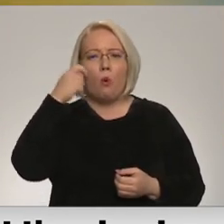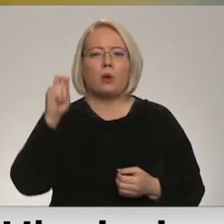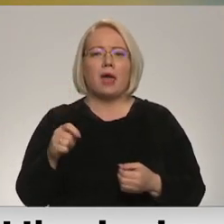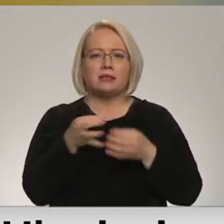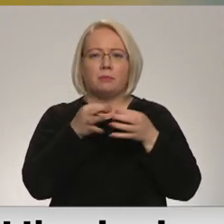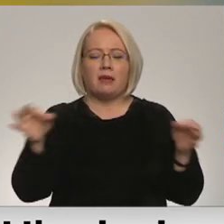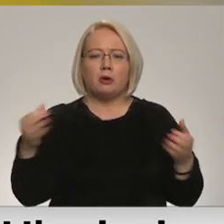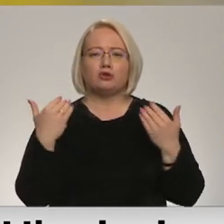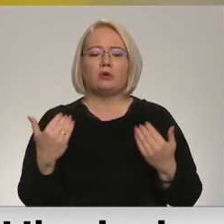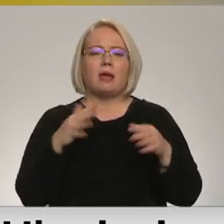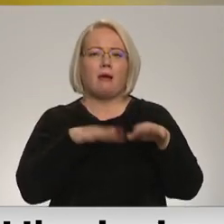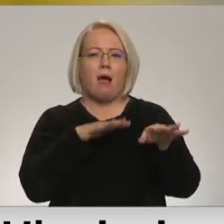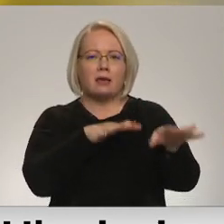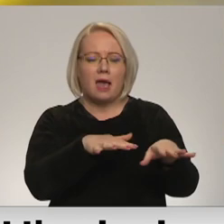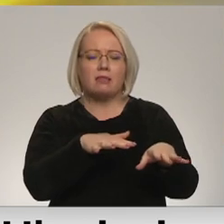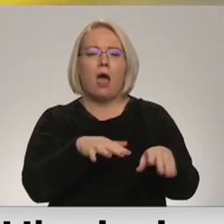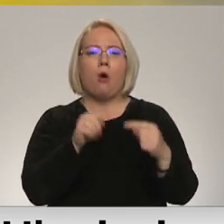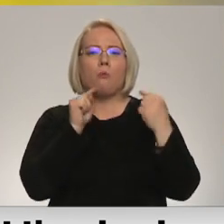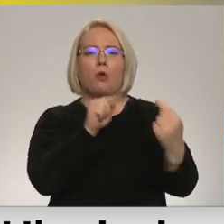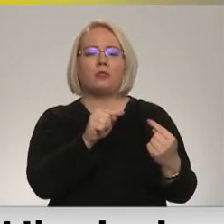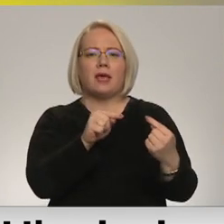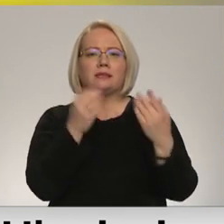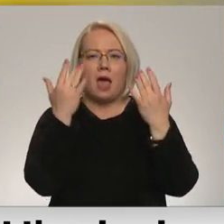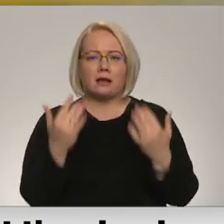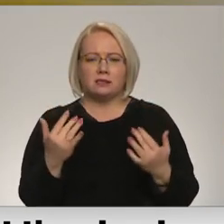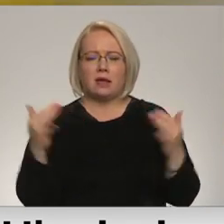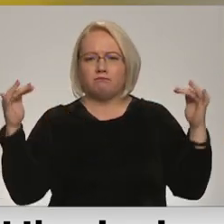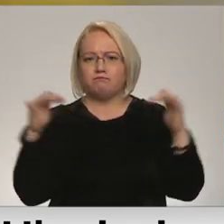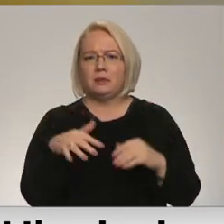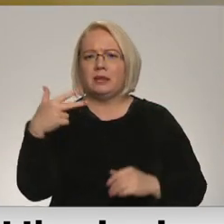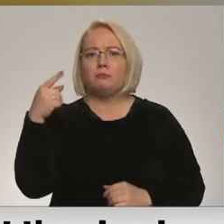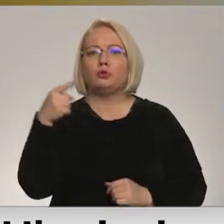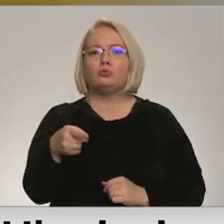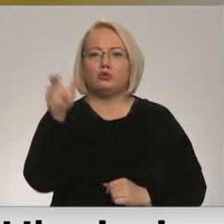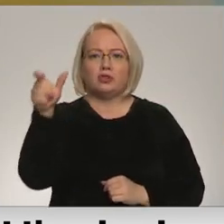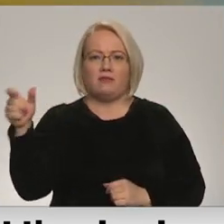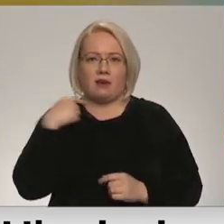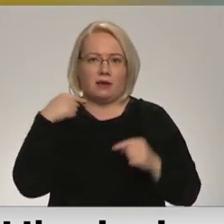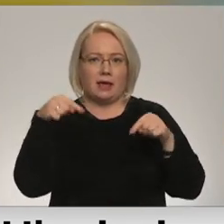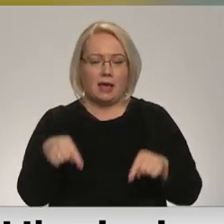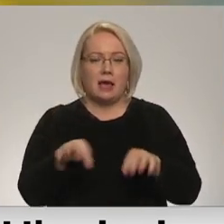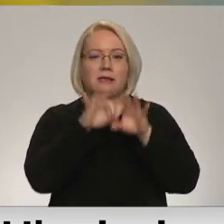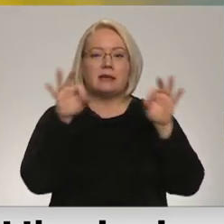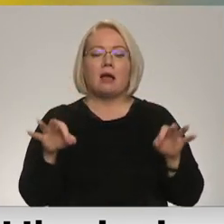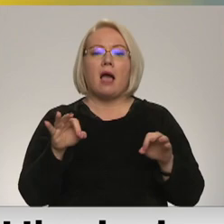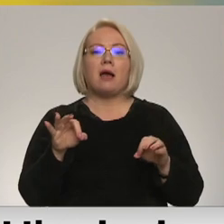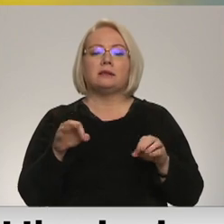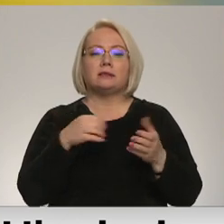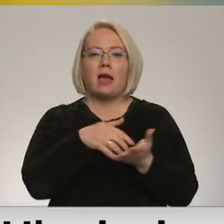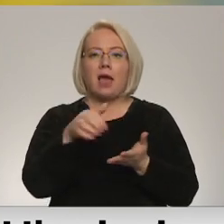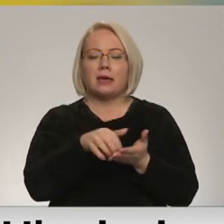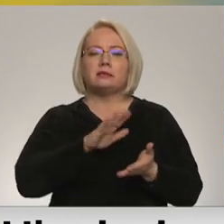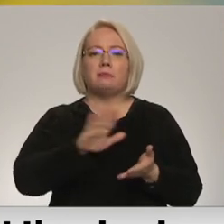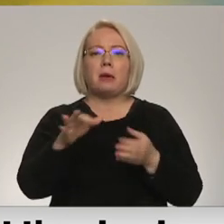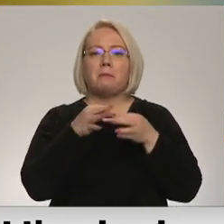un protesta akcijā Rīgā vienojās 30 tūkstoši cilvēku. Brīvības gājiens sākās pie mūsu brīvības pieminekļa, tad